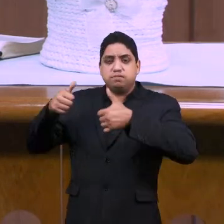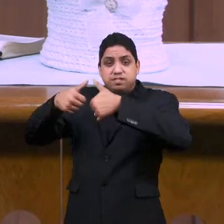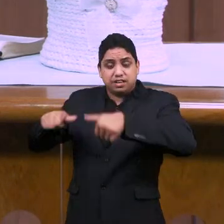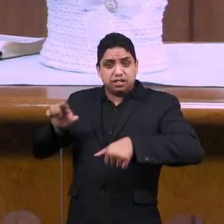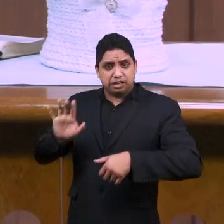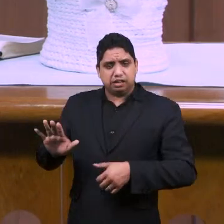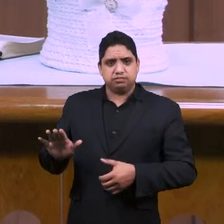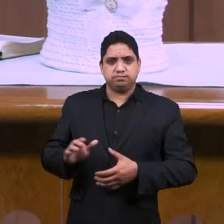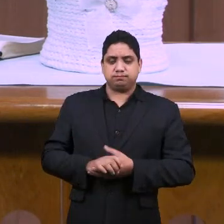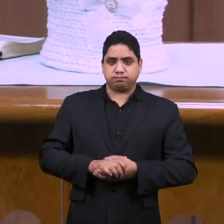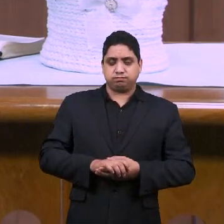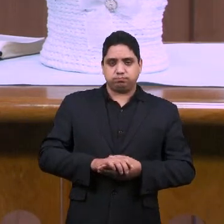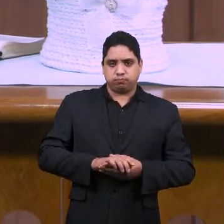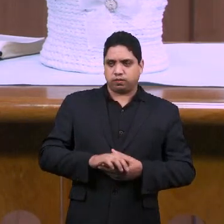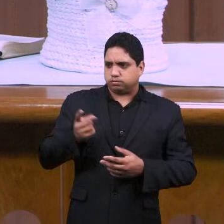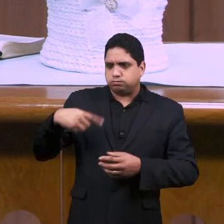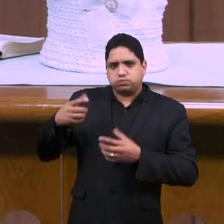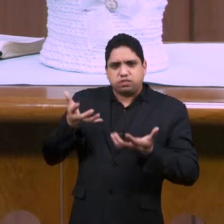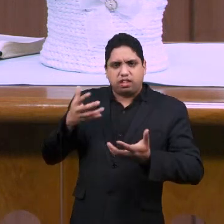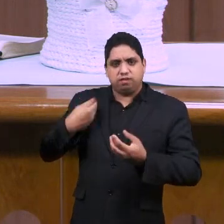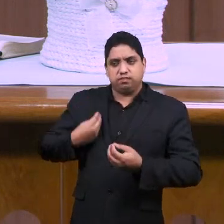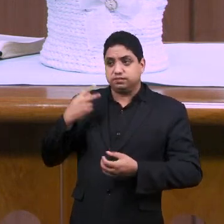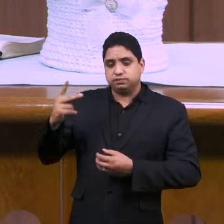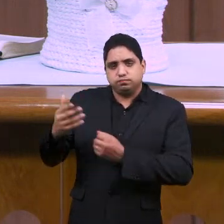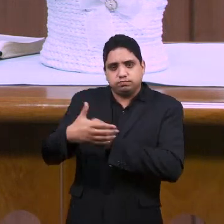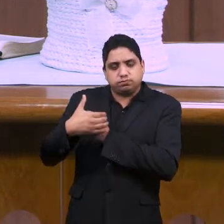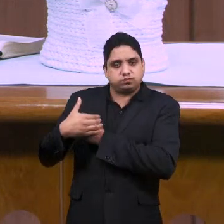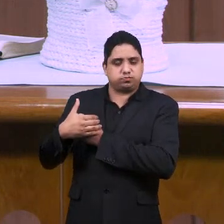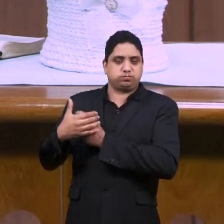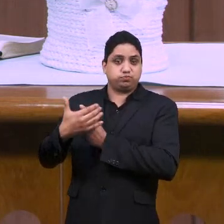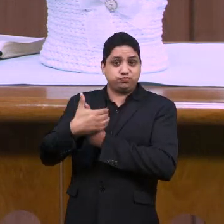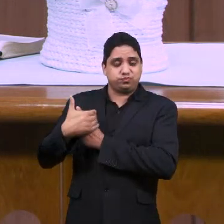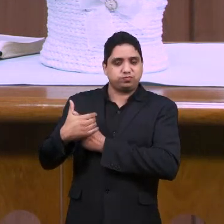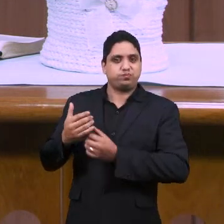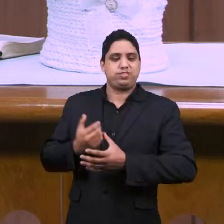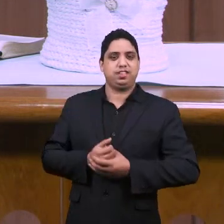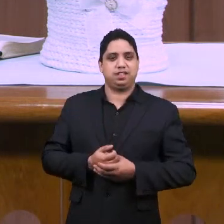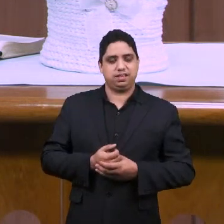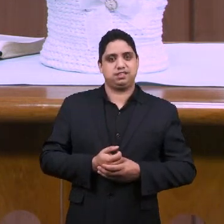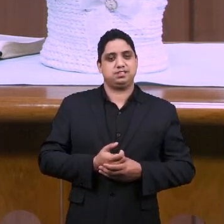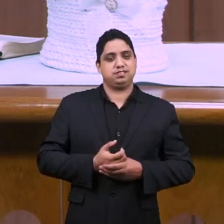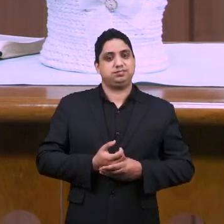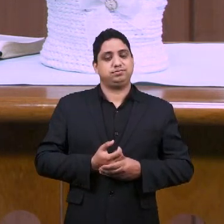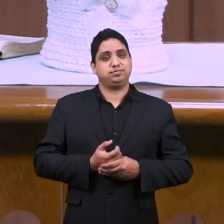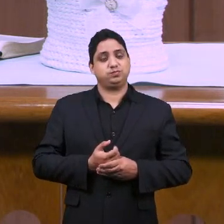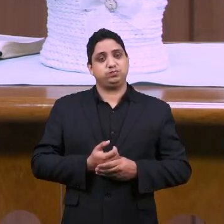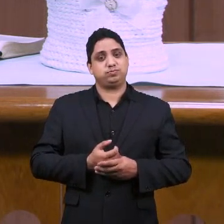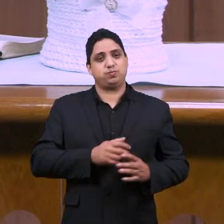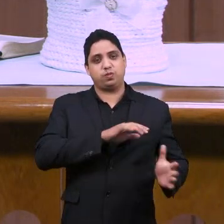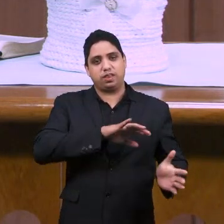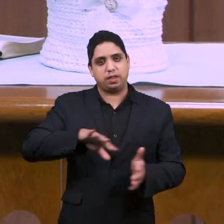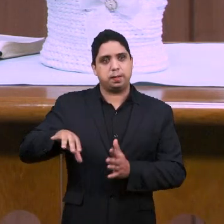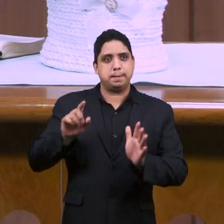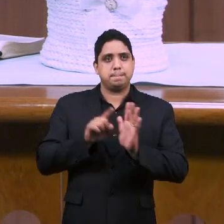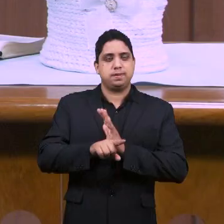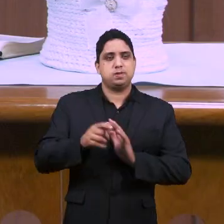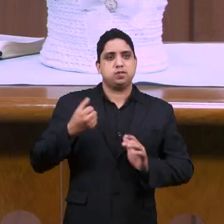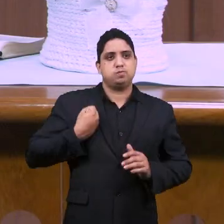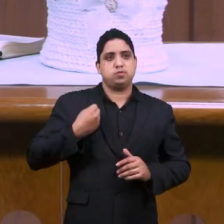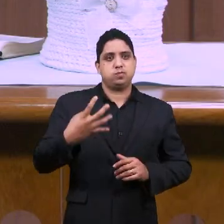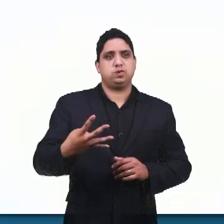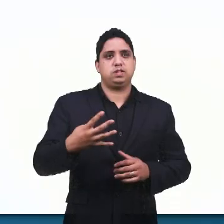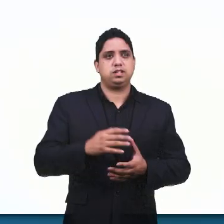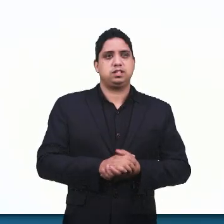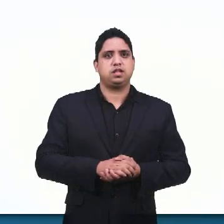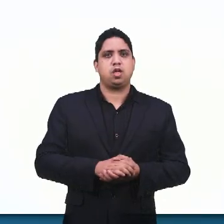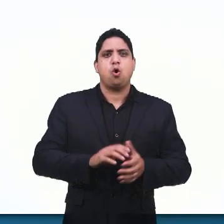qui reçoivent le prophète en mission de prophète, il a donc une rétribution de